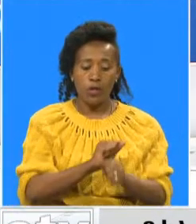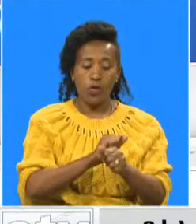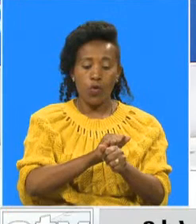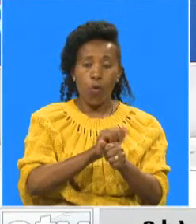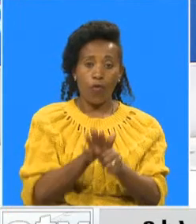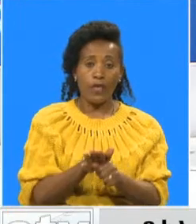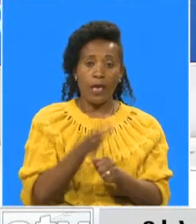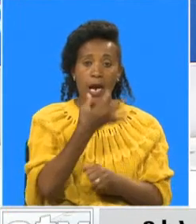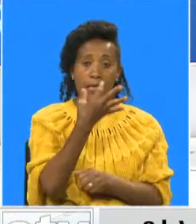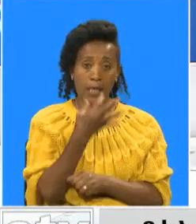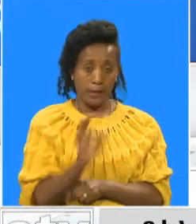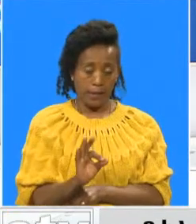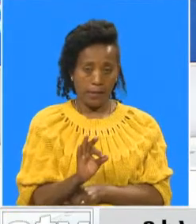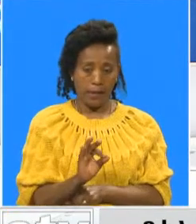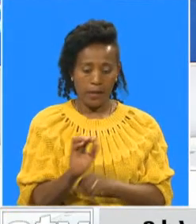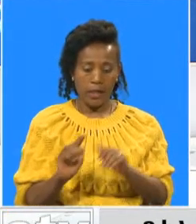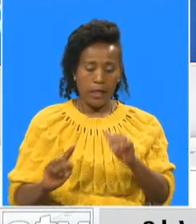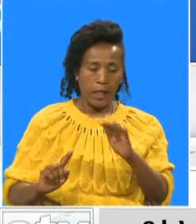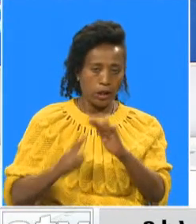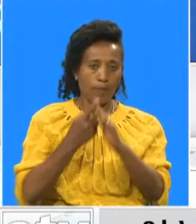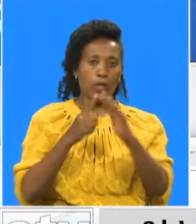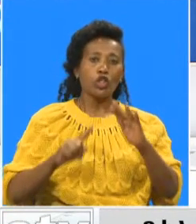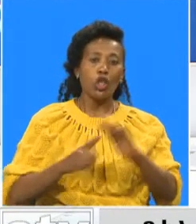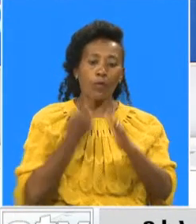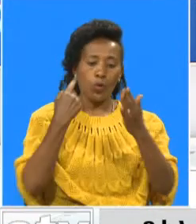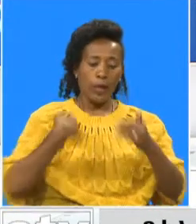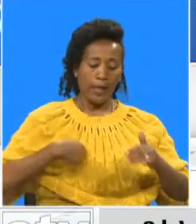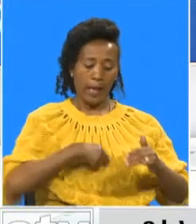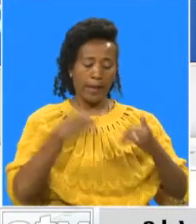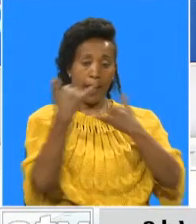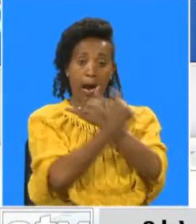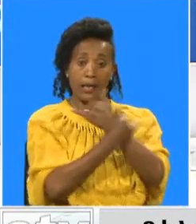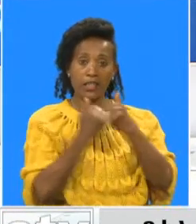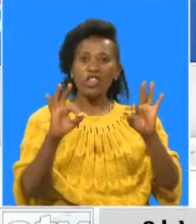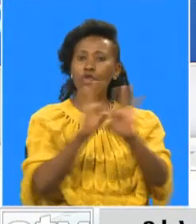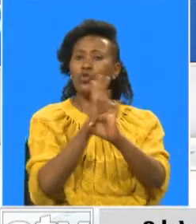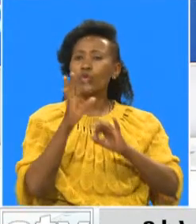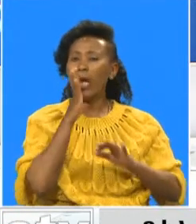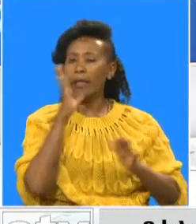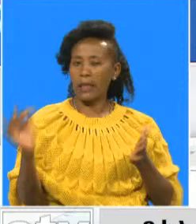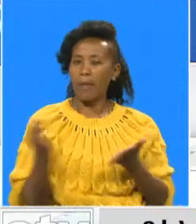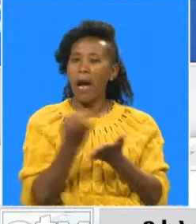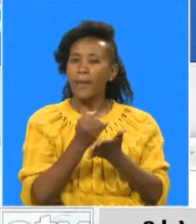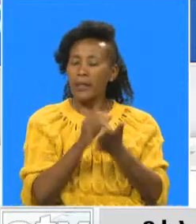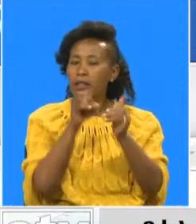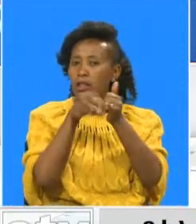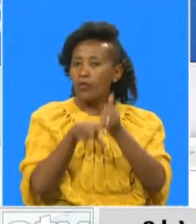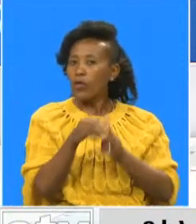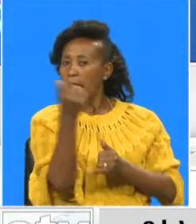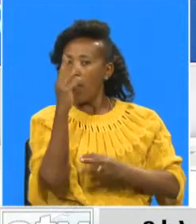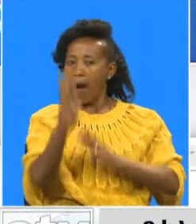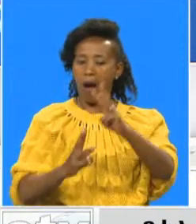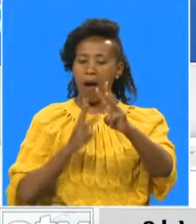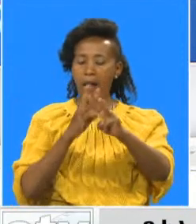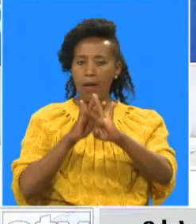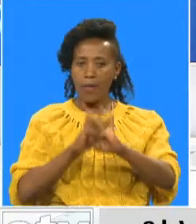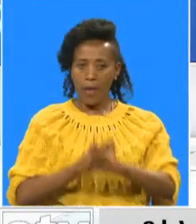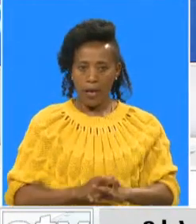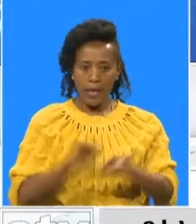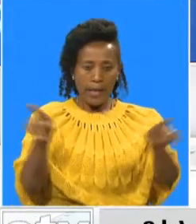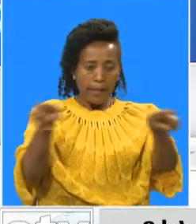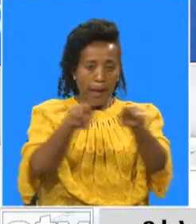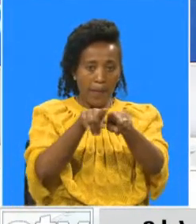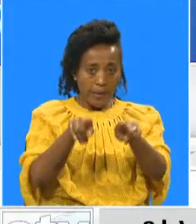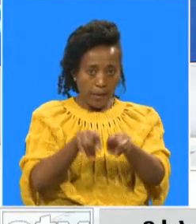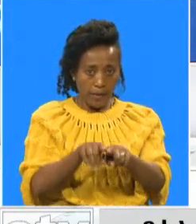የኮቪድ-19 ከጀመረ ጀምሮ የኛ ሀገር ኢንዱስትሪ ብቻ አይደለም አምራች ዘርፉ ሌላው ዓለም ላይ